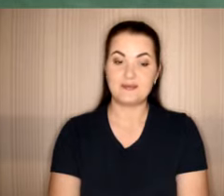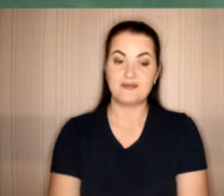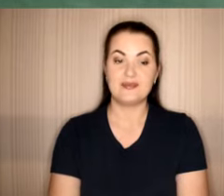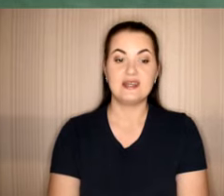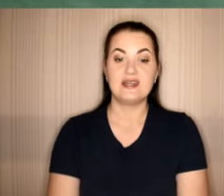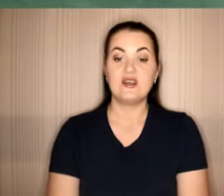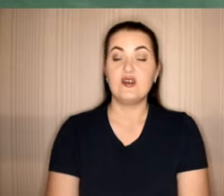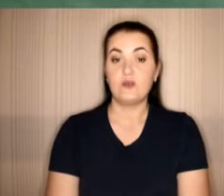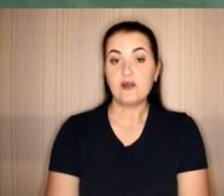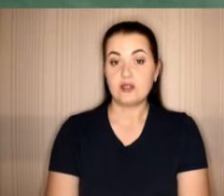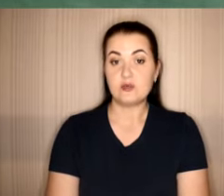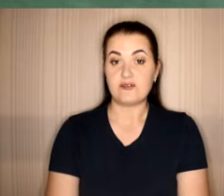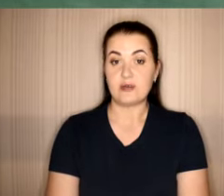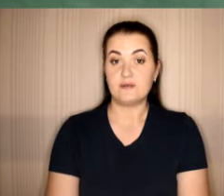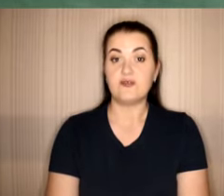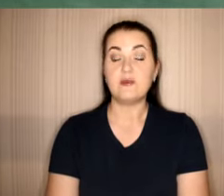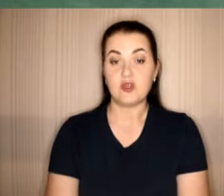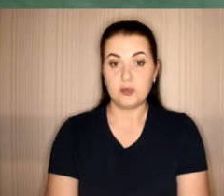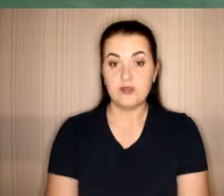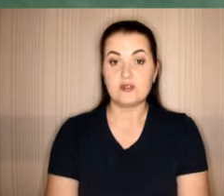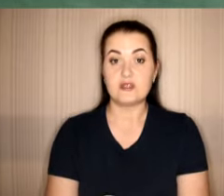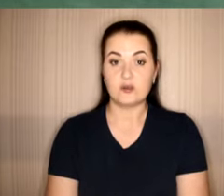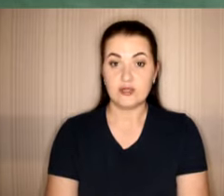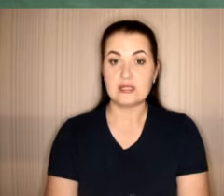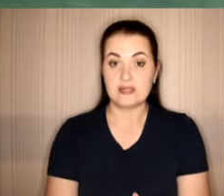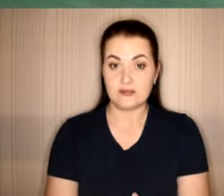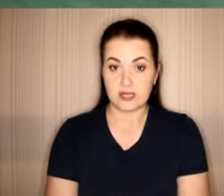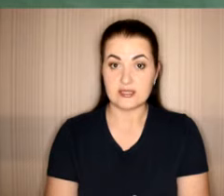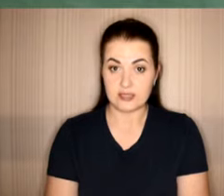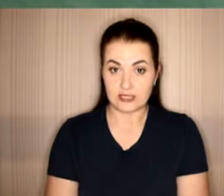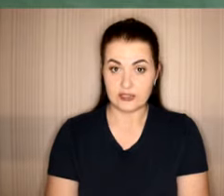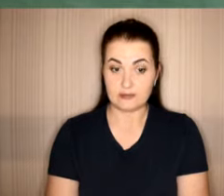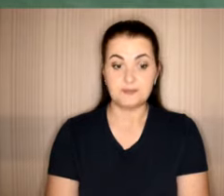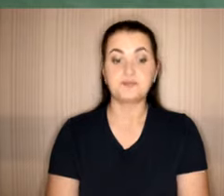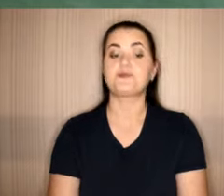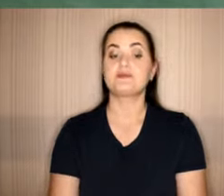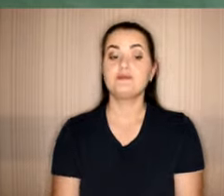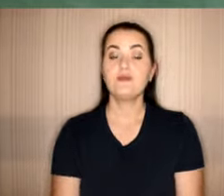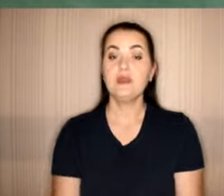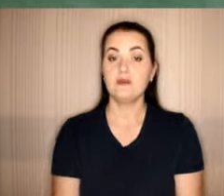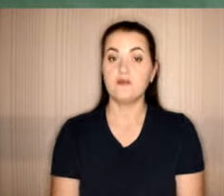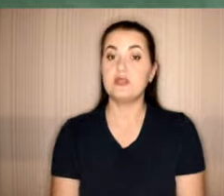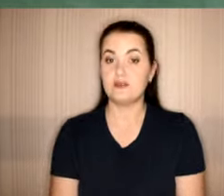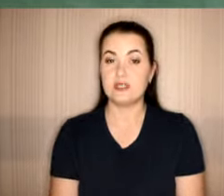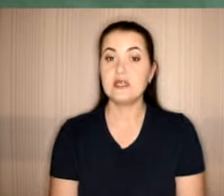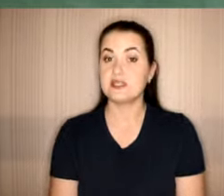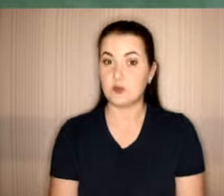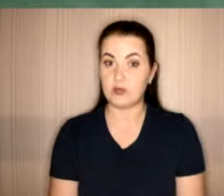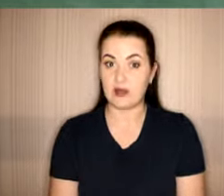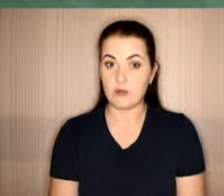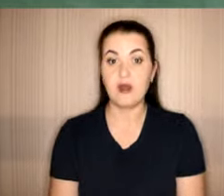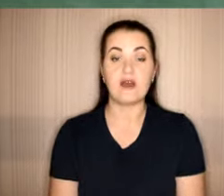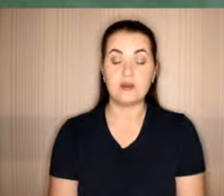далі. Вправа номер 2. Вам необхідно відредагувати вказані речення. Вони всі